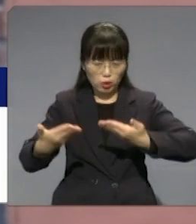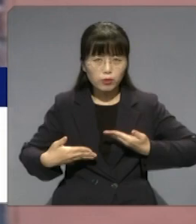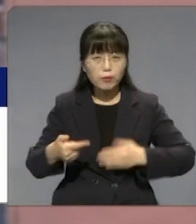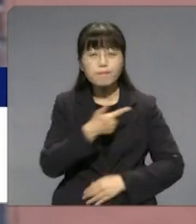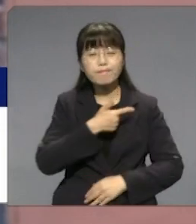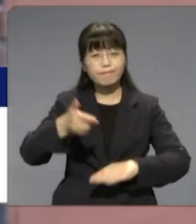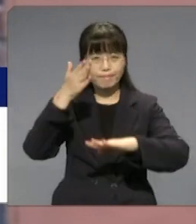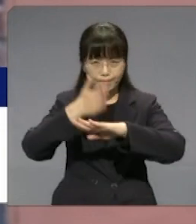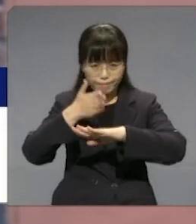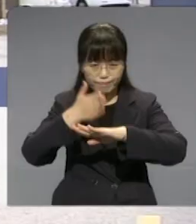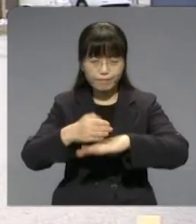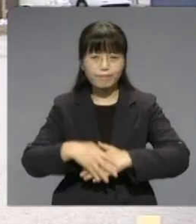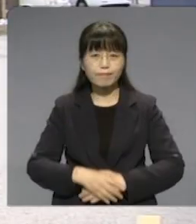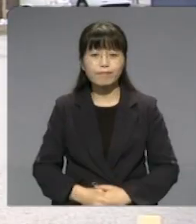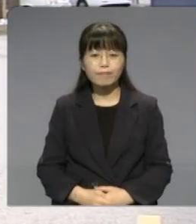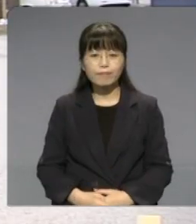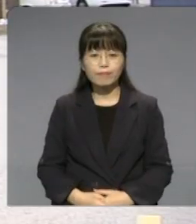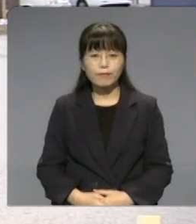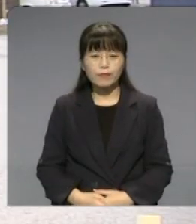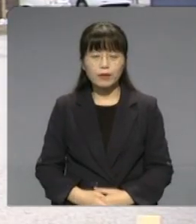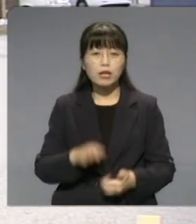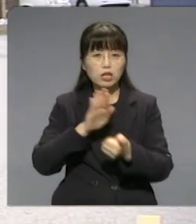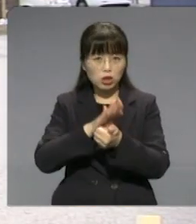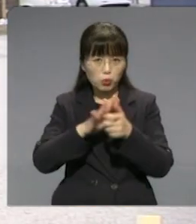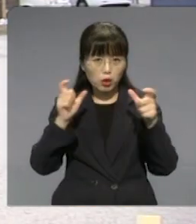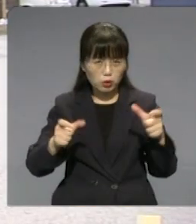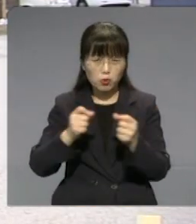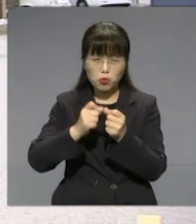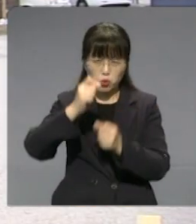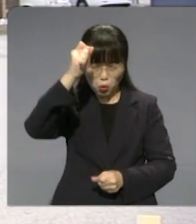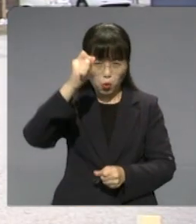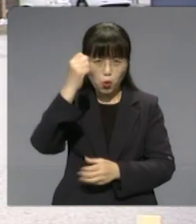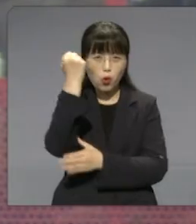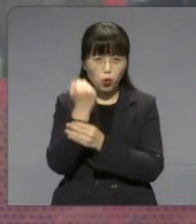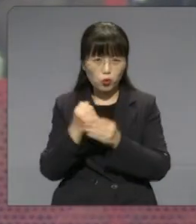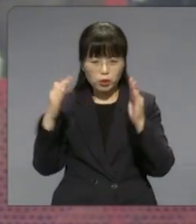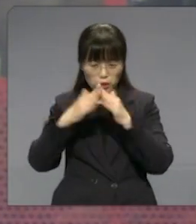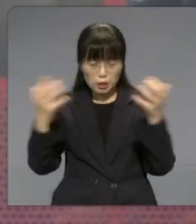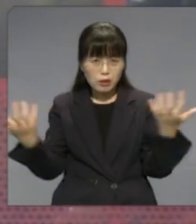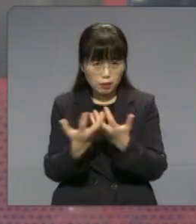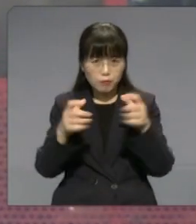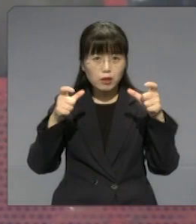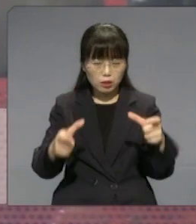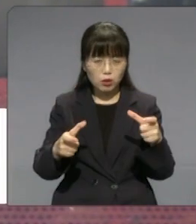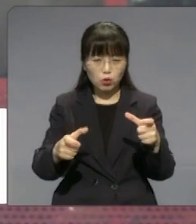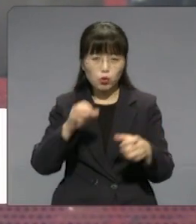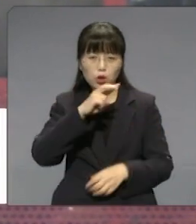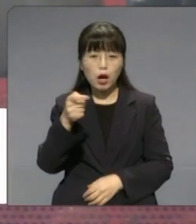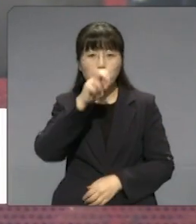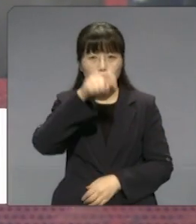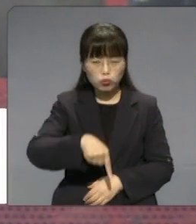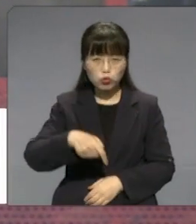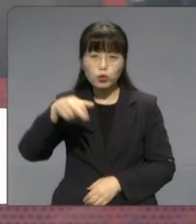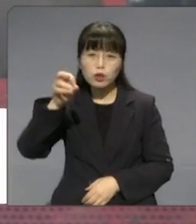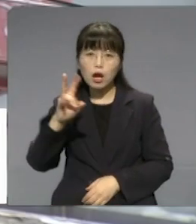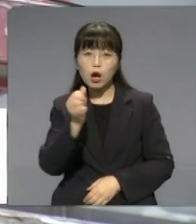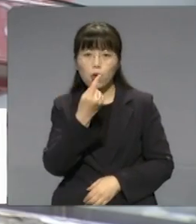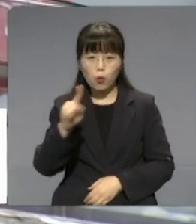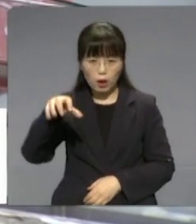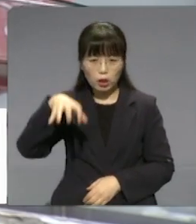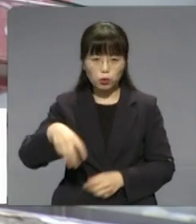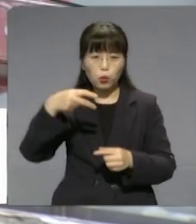가지고 너무 감사합니다 지원 지역은 노후 저주 밀집 구역으로 지정된 연무동과 영화동 세